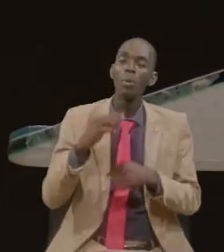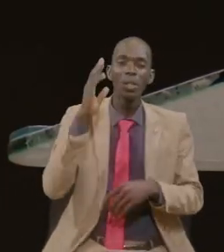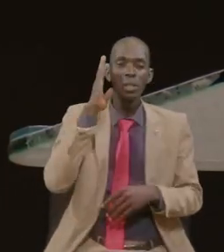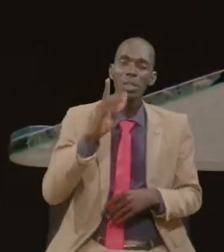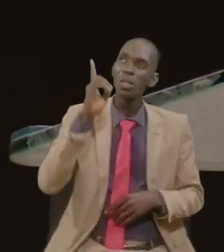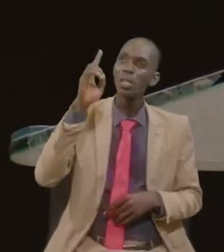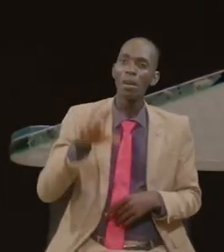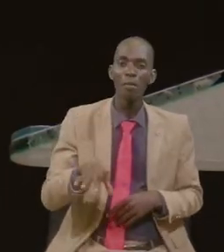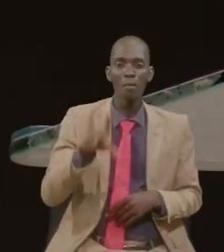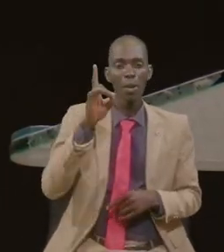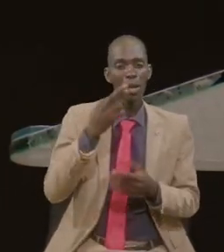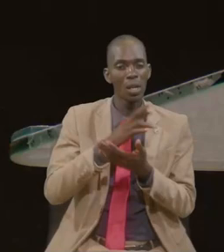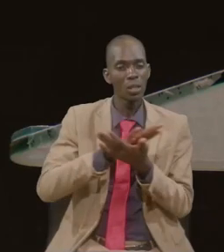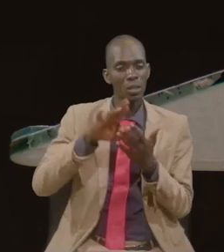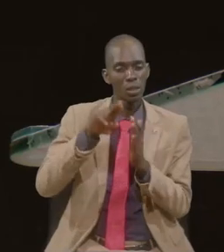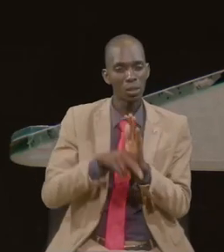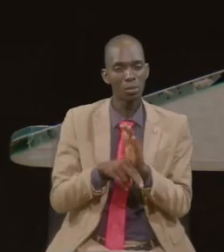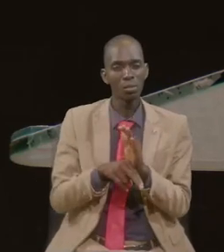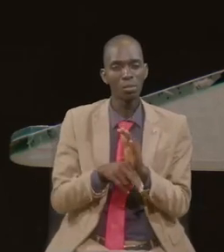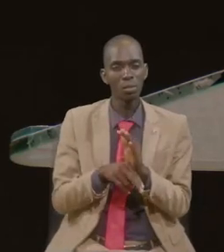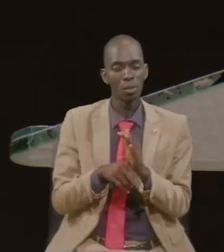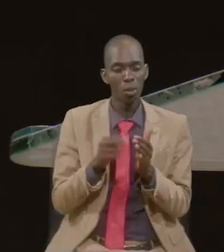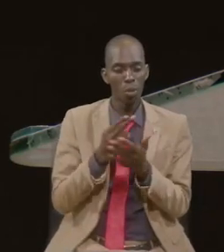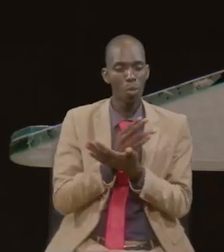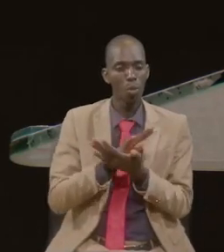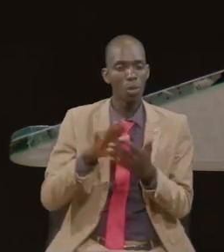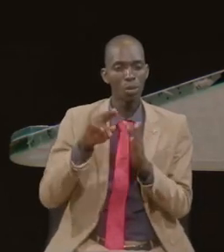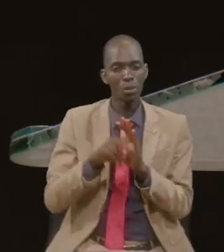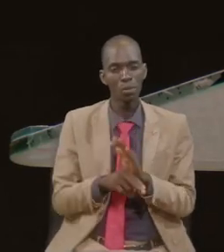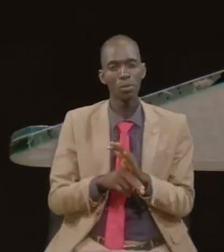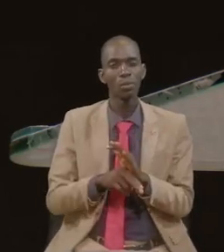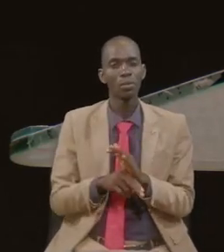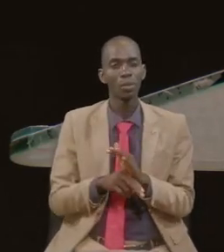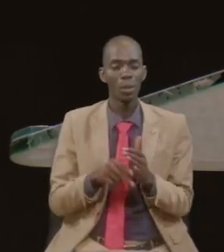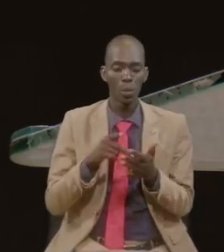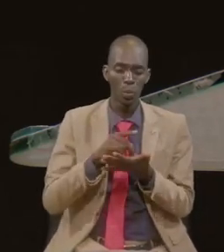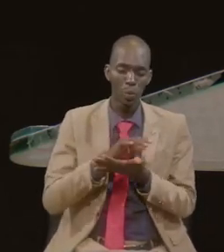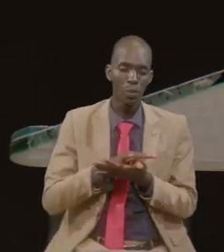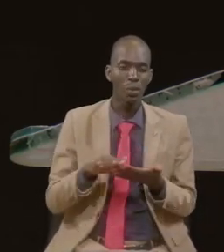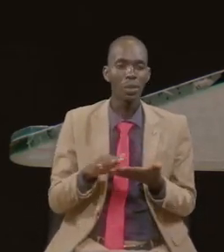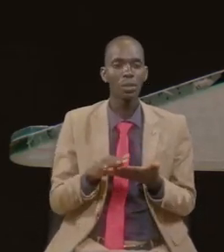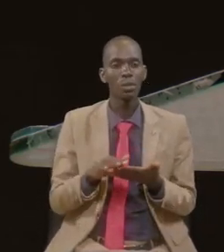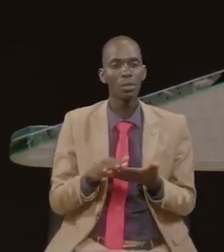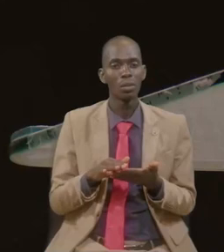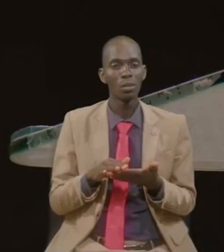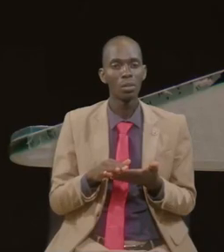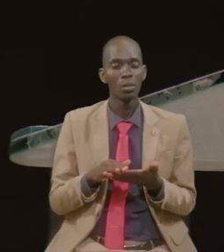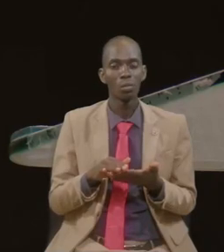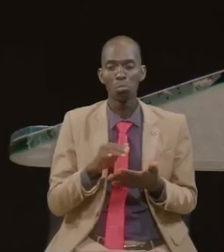trouvera-t-il la justice, la sainteté, la pureté,